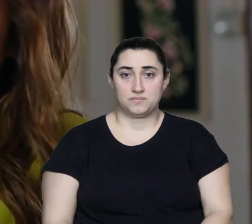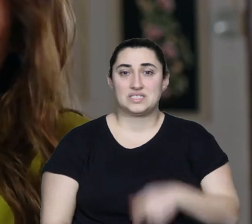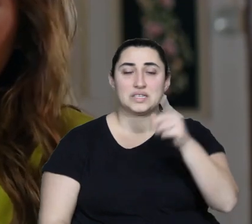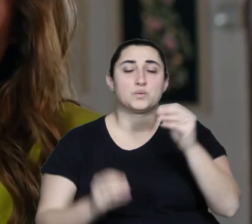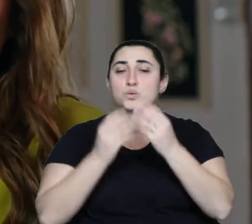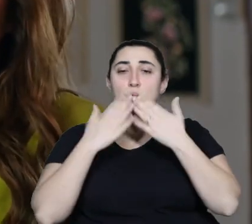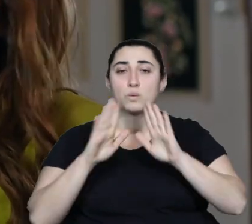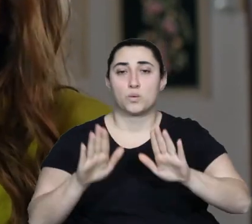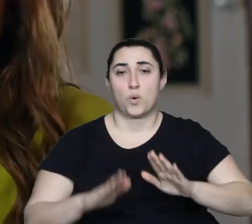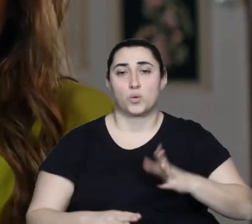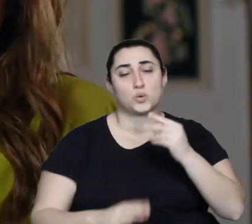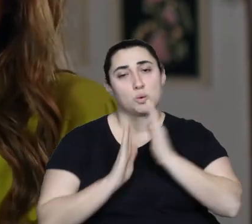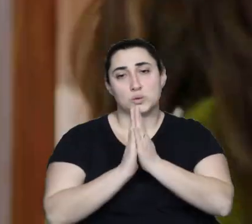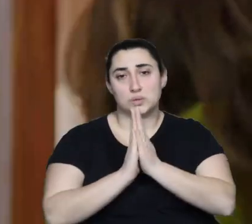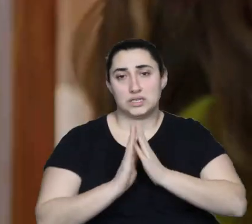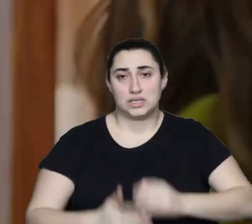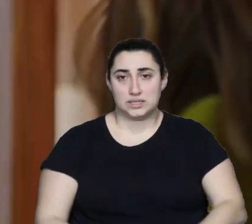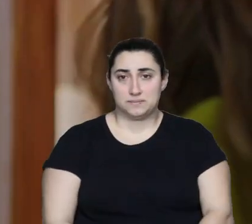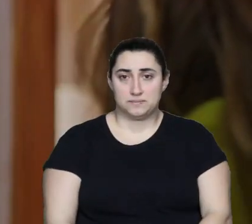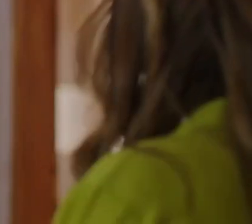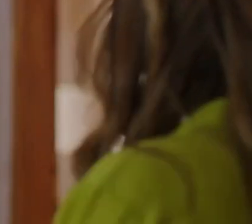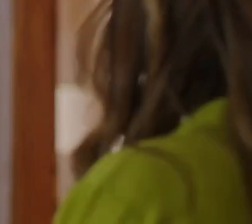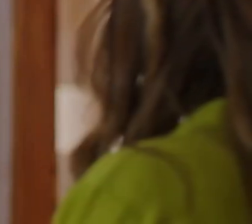Senin hiçbir suçun yok. Çok özür dilerim.